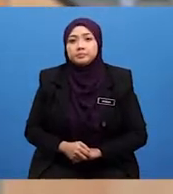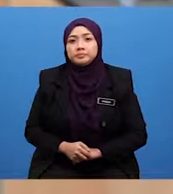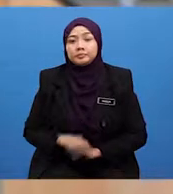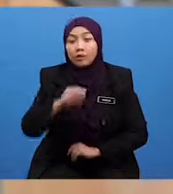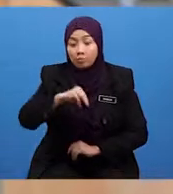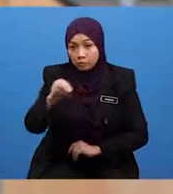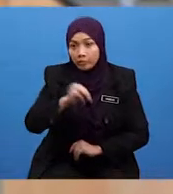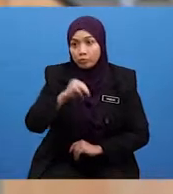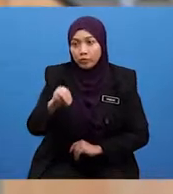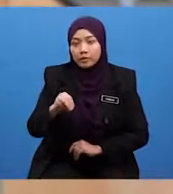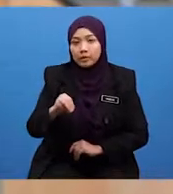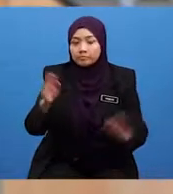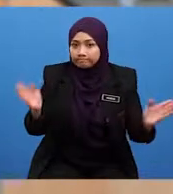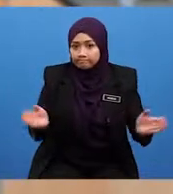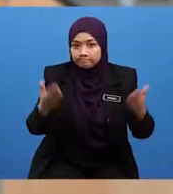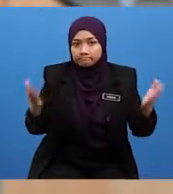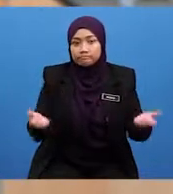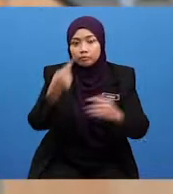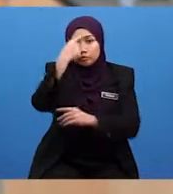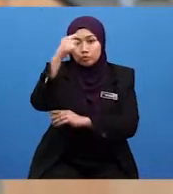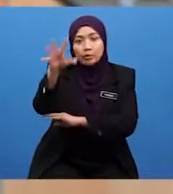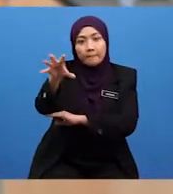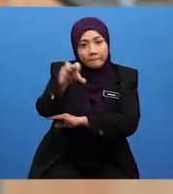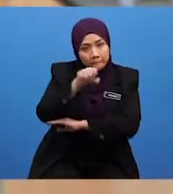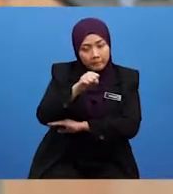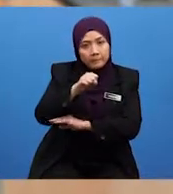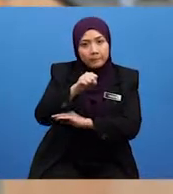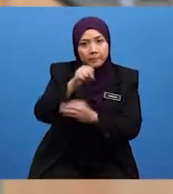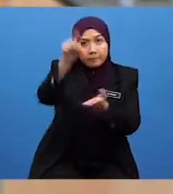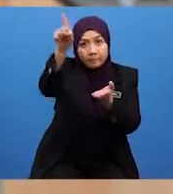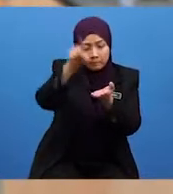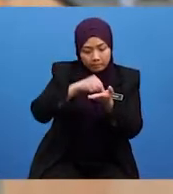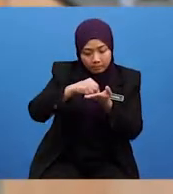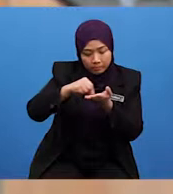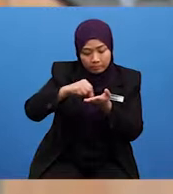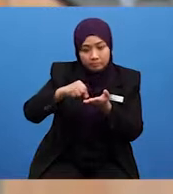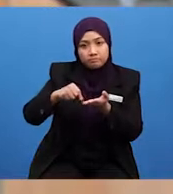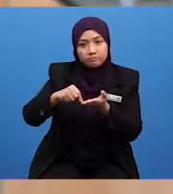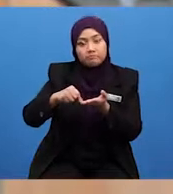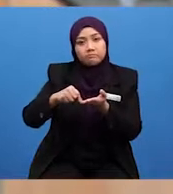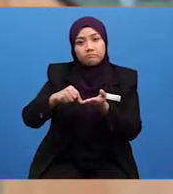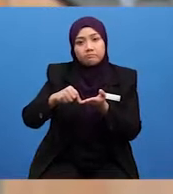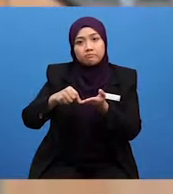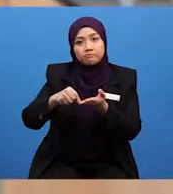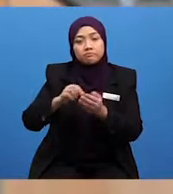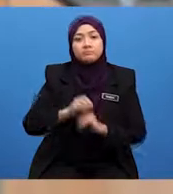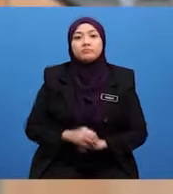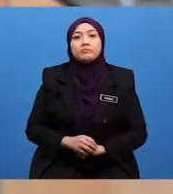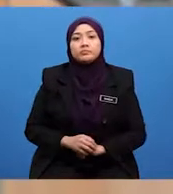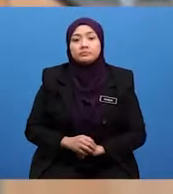Murid-murid digalakkan untuk mengambil nota-nota yang penting semasa cikgu memberi